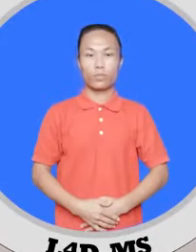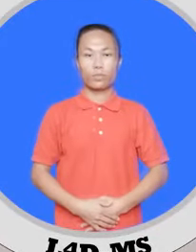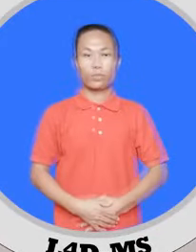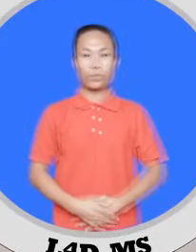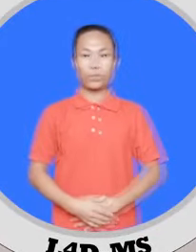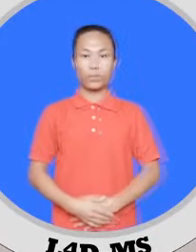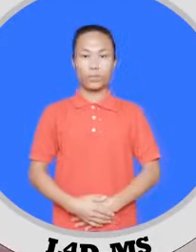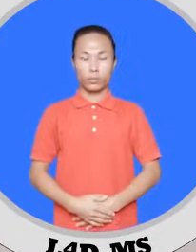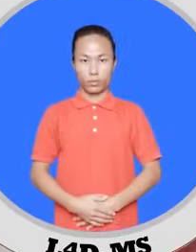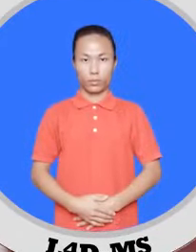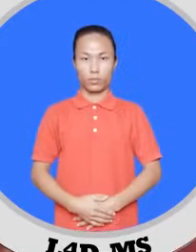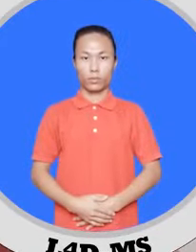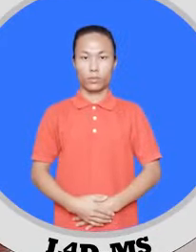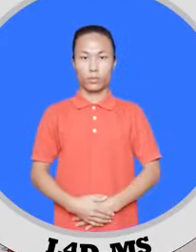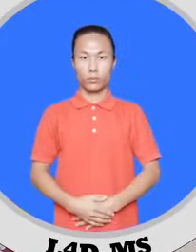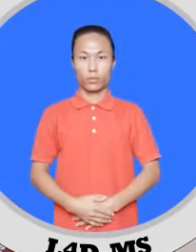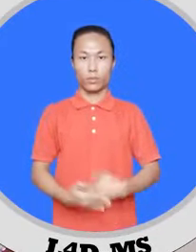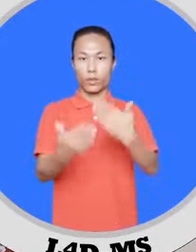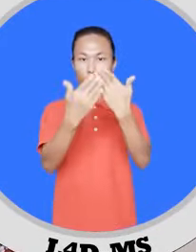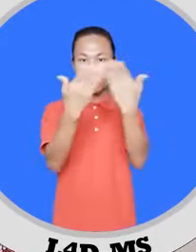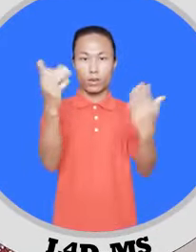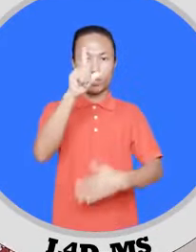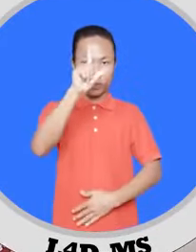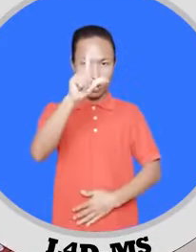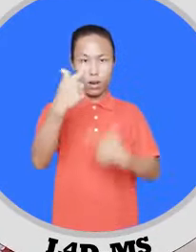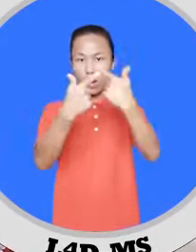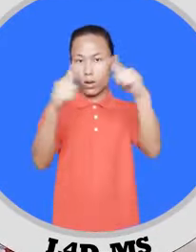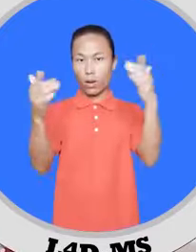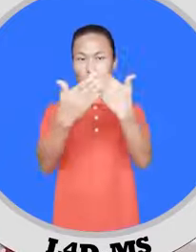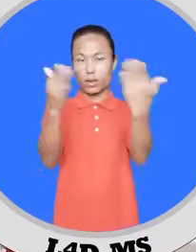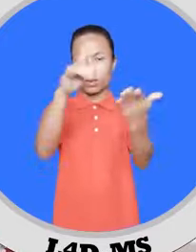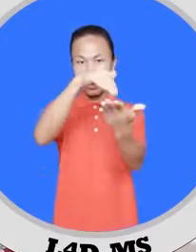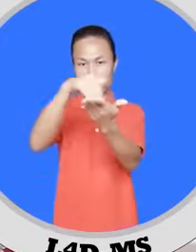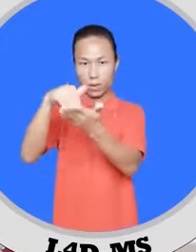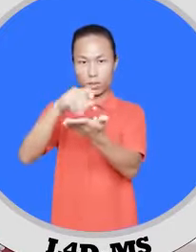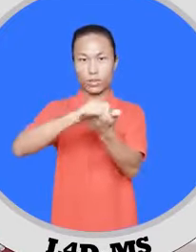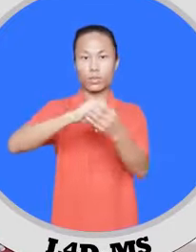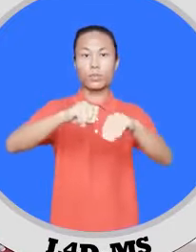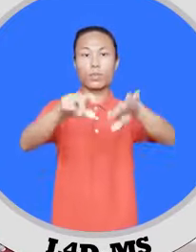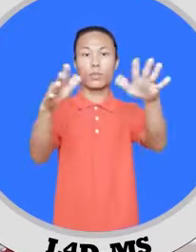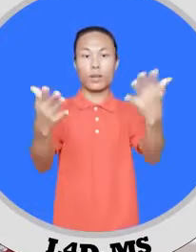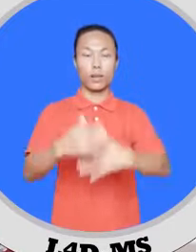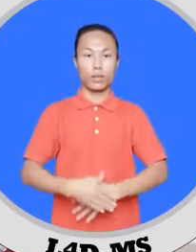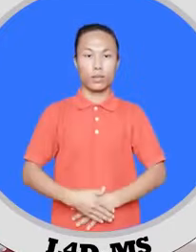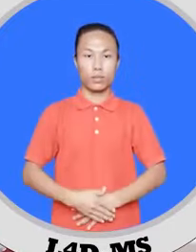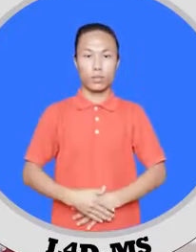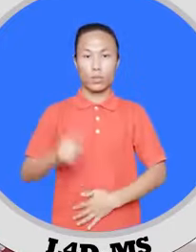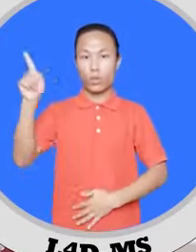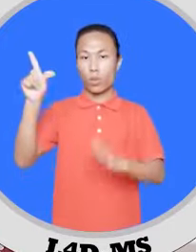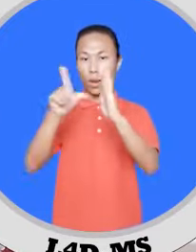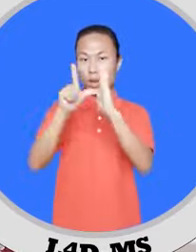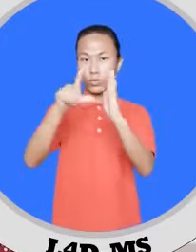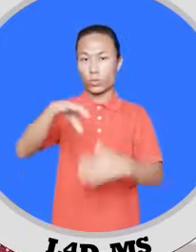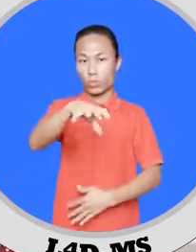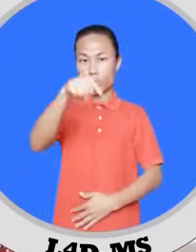လွယ်မှားနေတာပါလွတ်လပ်ပြီးတော့ယုံကြည်စိတ်ချရတဲ့သတင်းဌာနတွေမှာလာရှော့မြို့ရှိမဟာမိတ်တပ်ဖွဲ့ကစစ်မှုမ